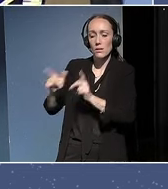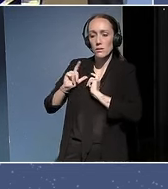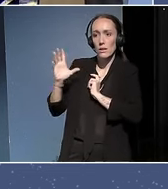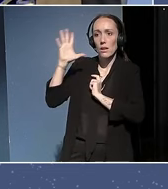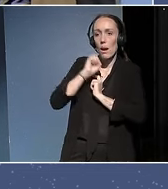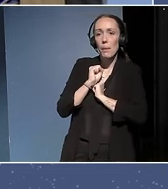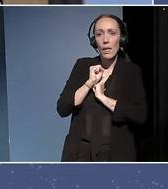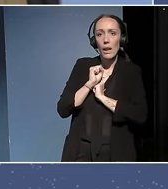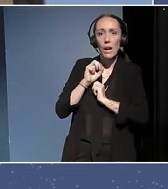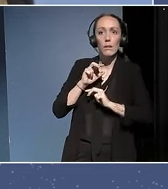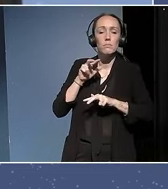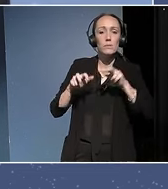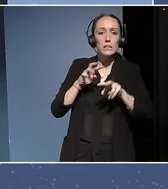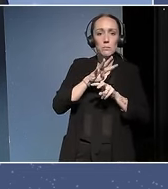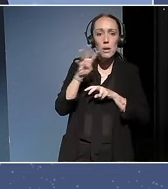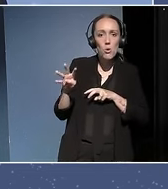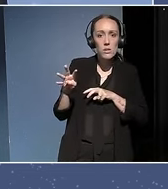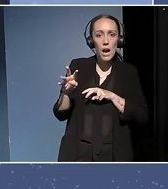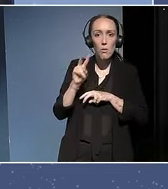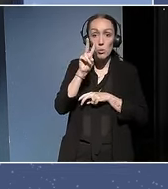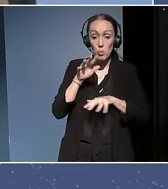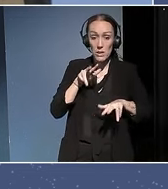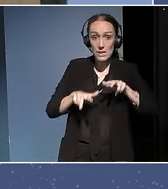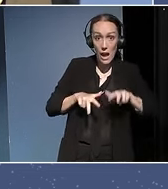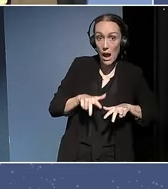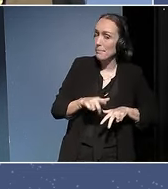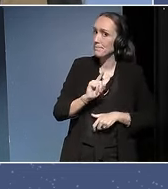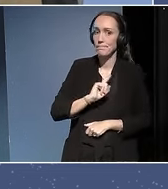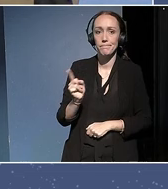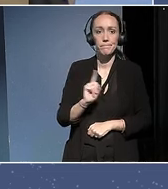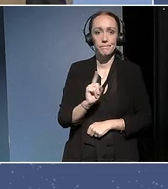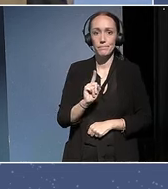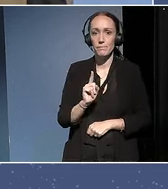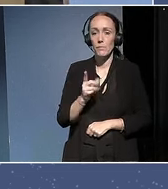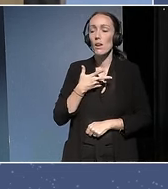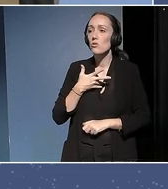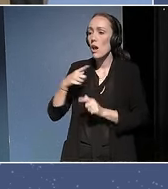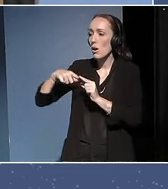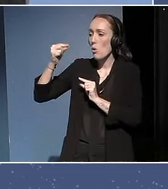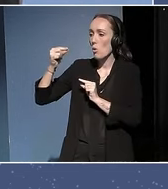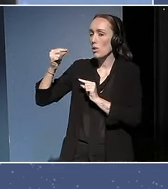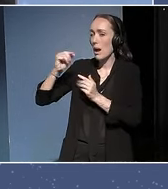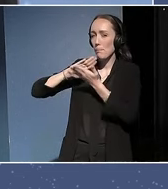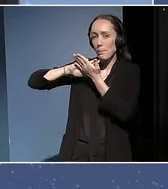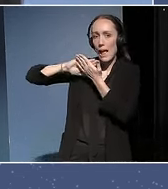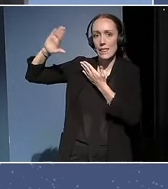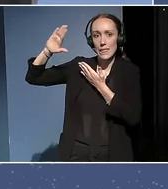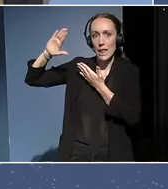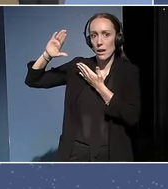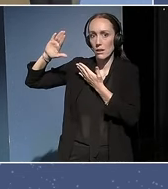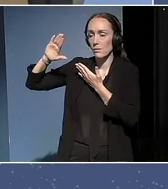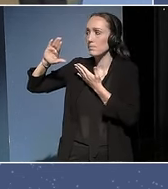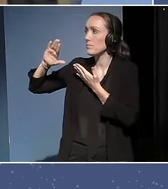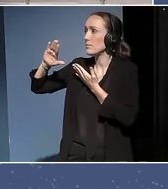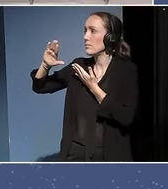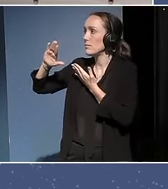cancellare e da rifare Eccolo qua è una coda alta e piatta che guarda casa somiglia di più